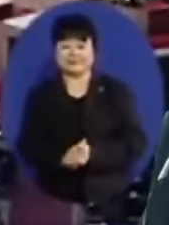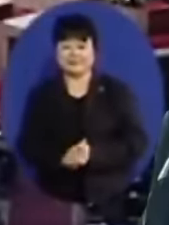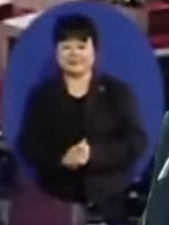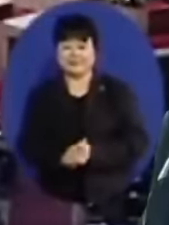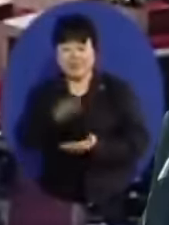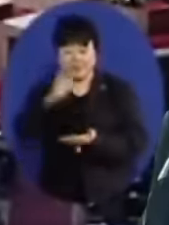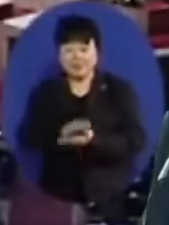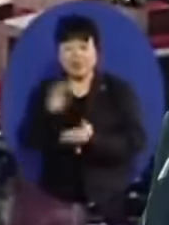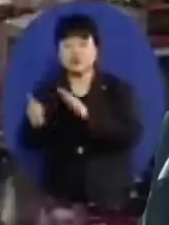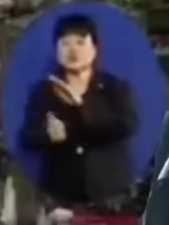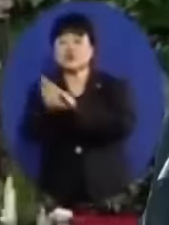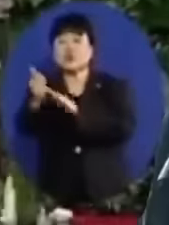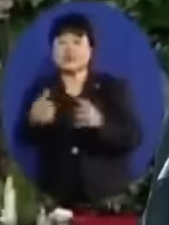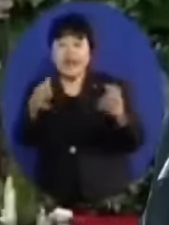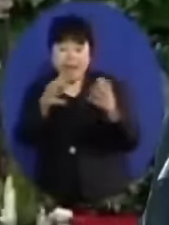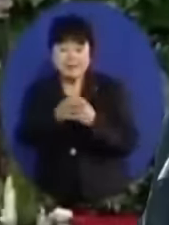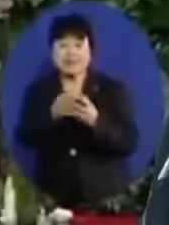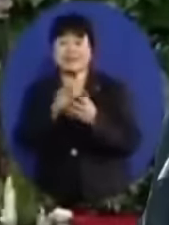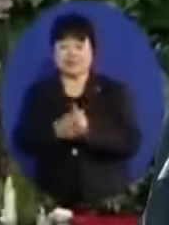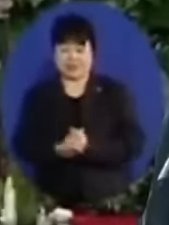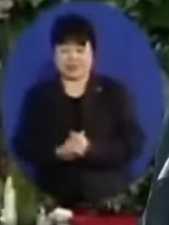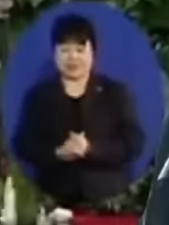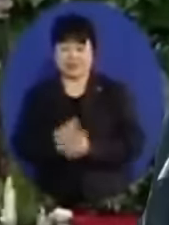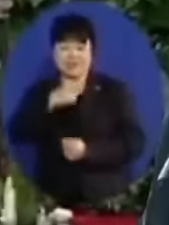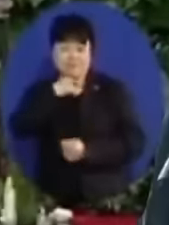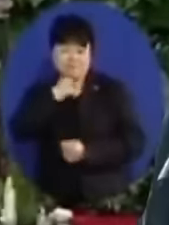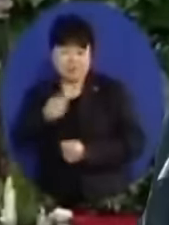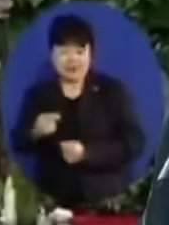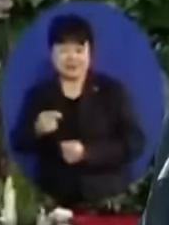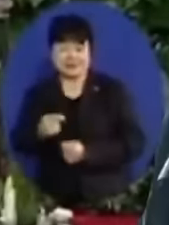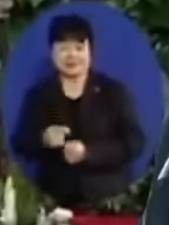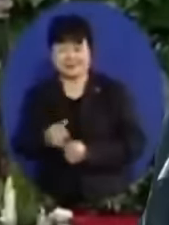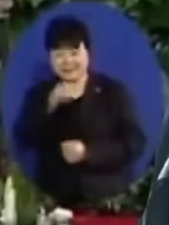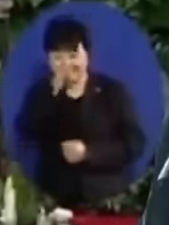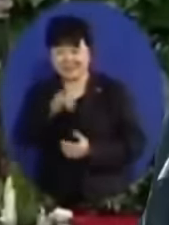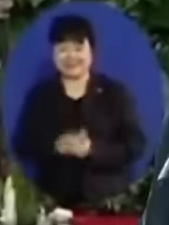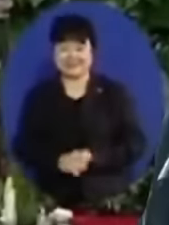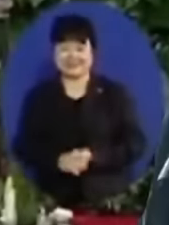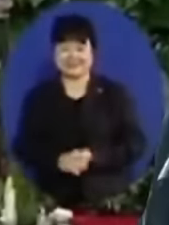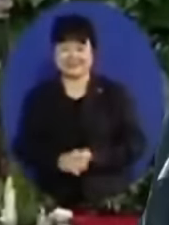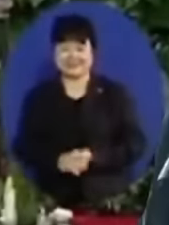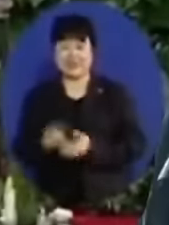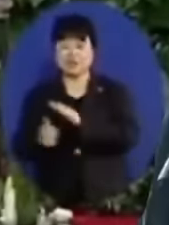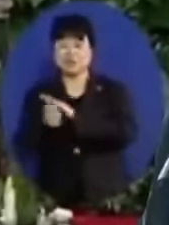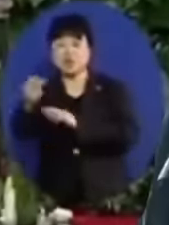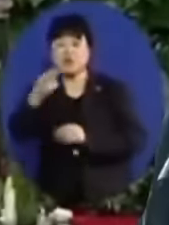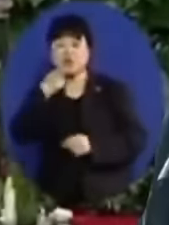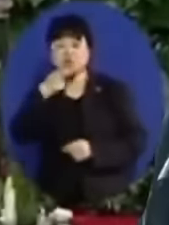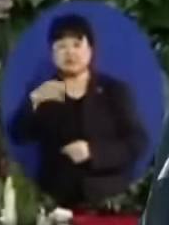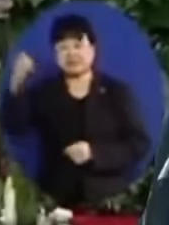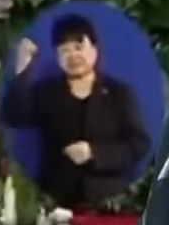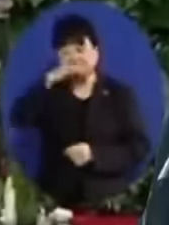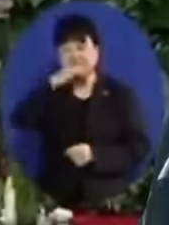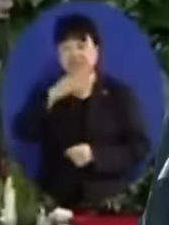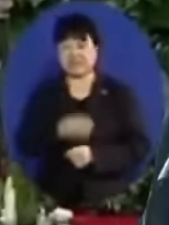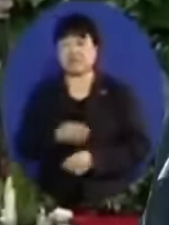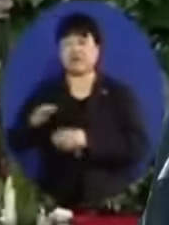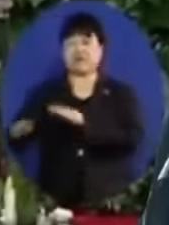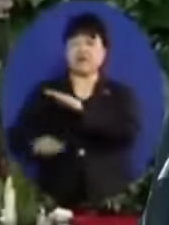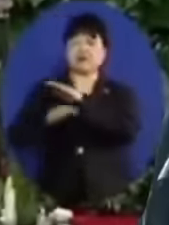뜨거운 소원이 동반되어야 되는 것입니다. 원함이 동반되어야 돼요. 소원이 없이 그냥 장난삼아 하는